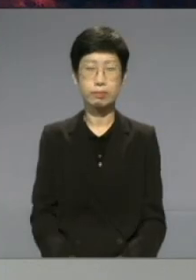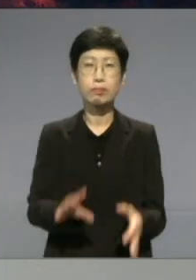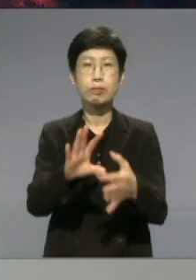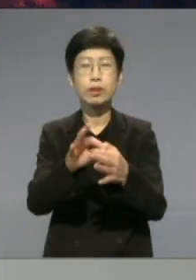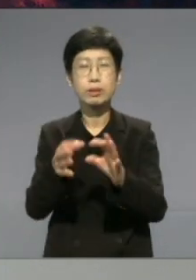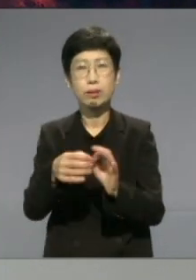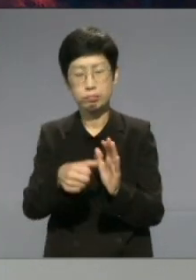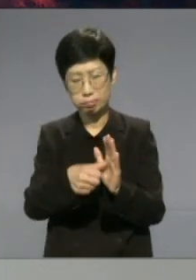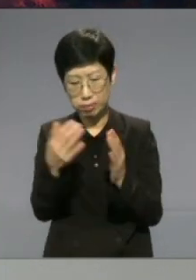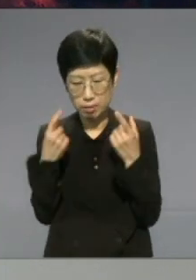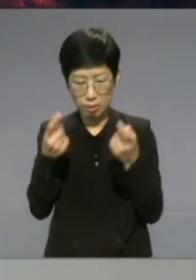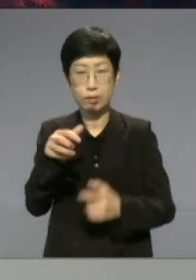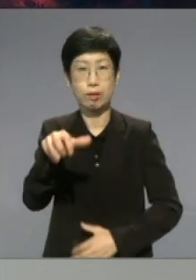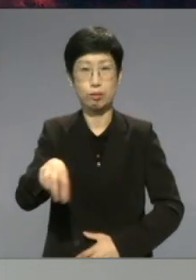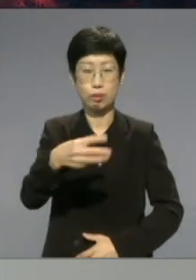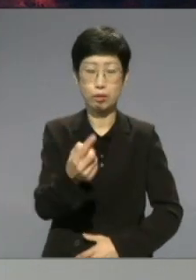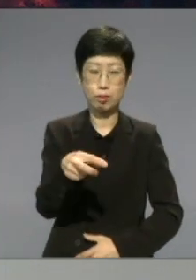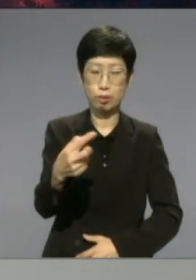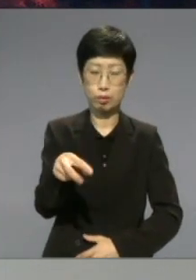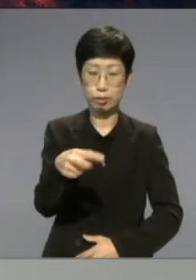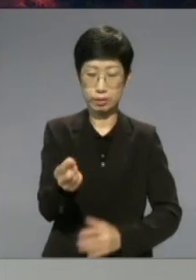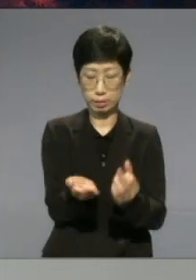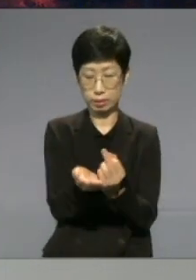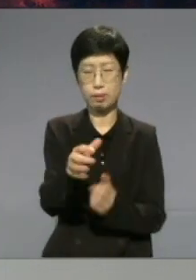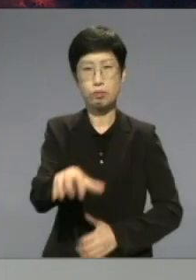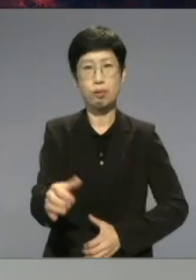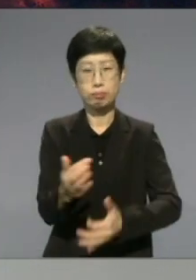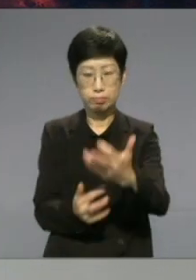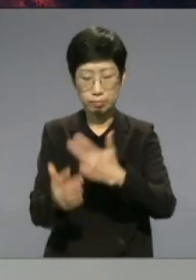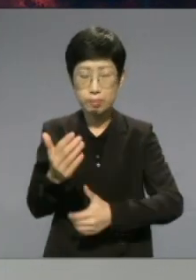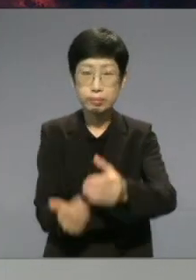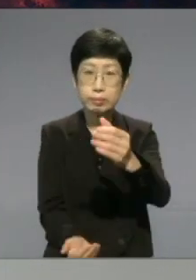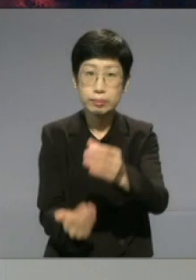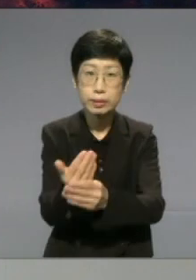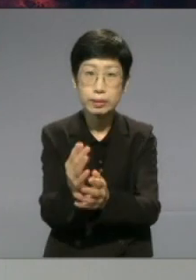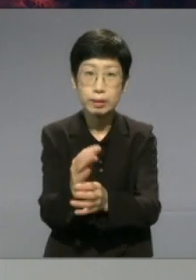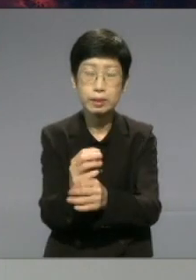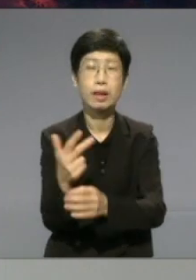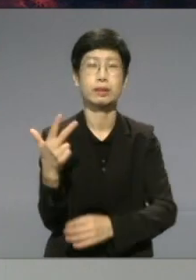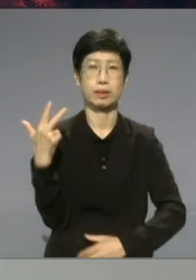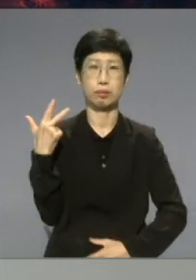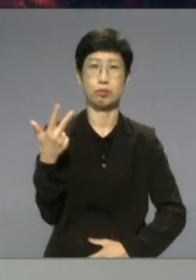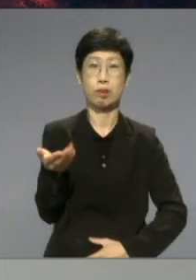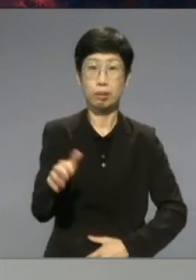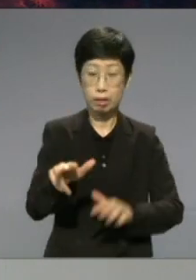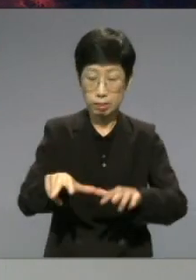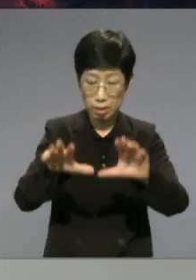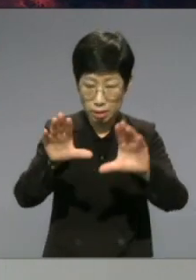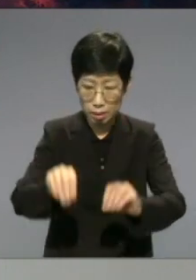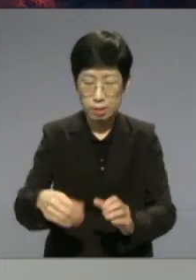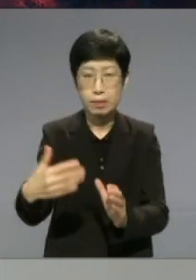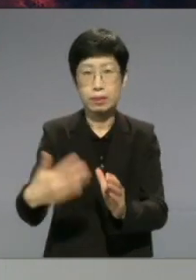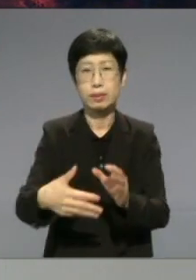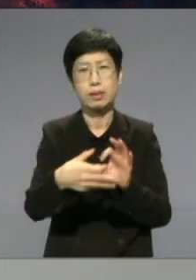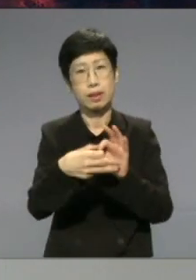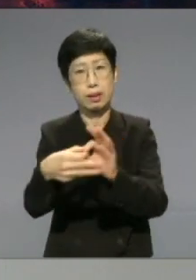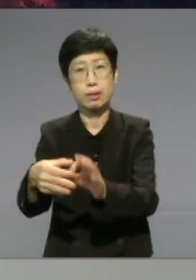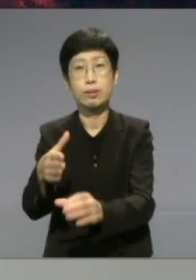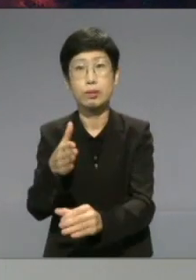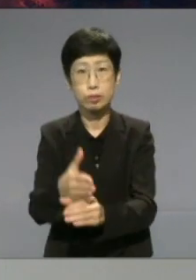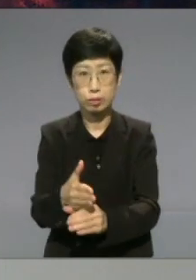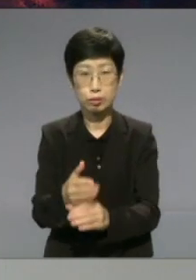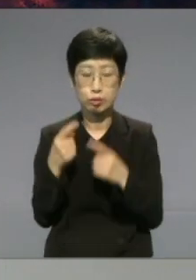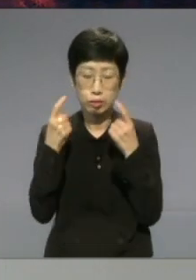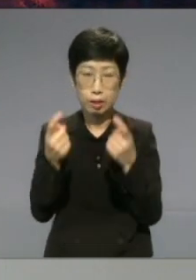그리스 유명 관광지 로도스 섬에서 화재가 발생한 게 지난주인데 아직까지 꺼지지 않고 있습니다. 관광산업이 국가